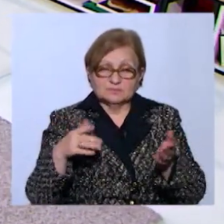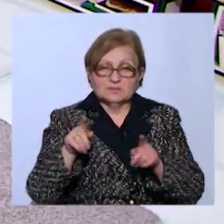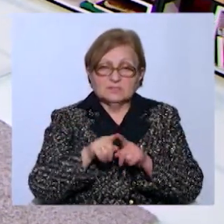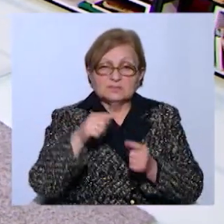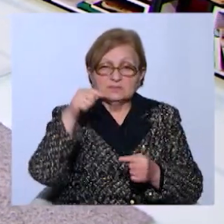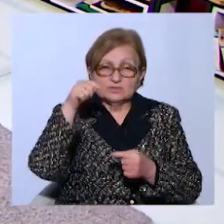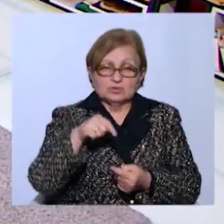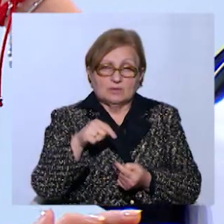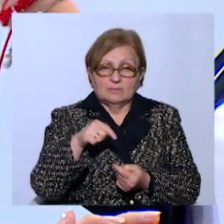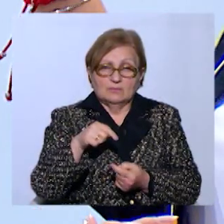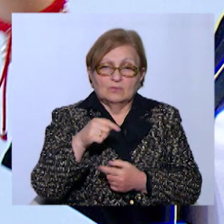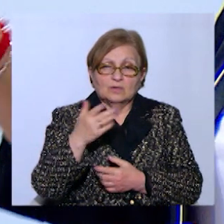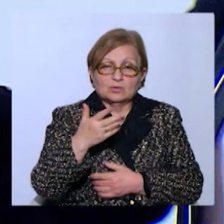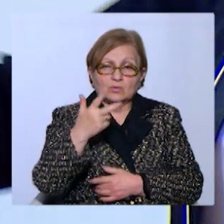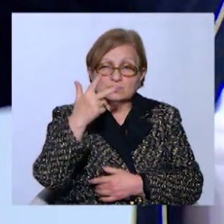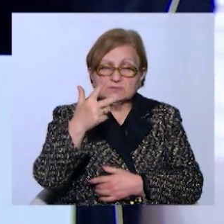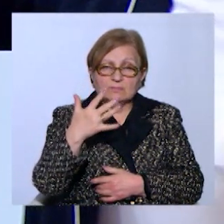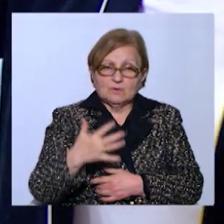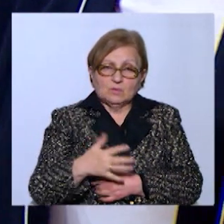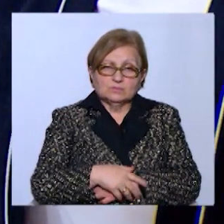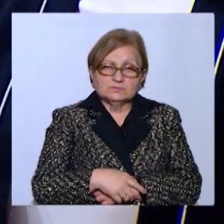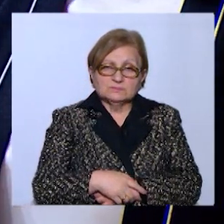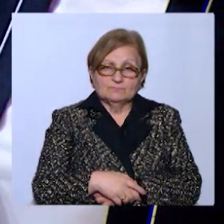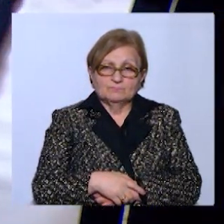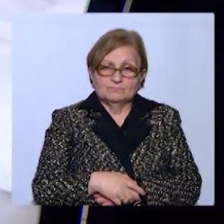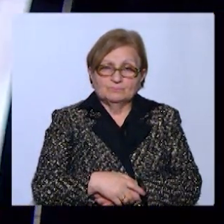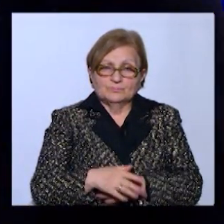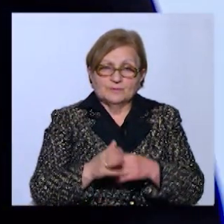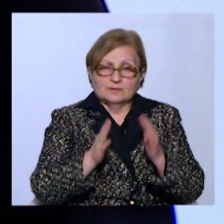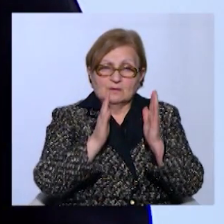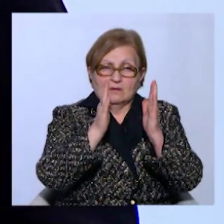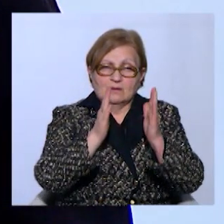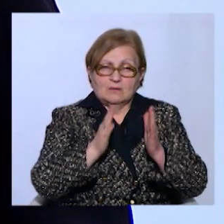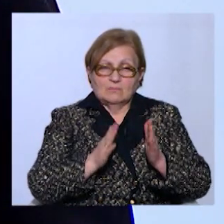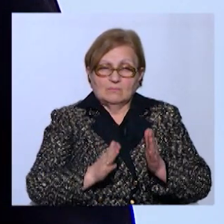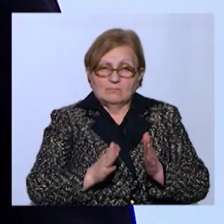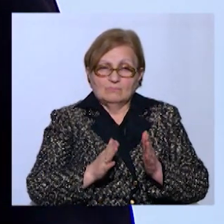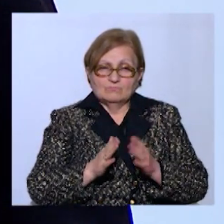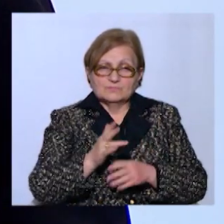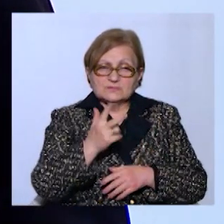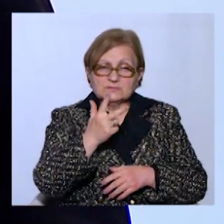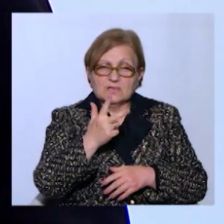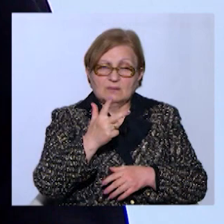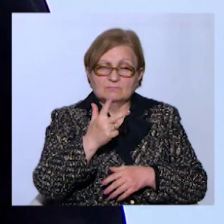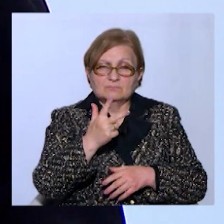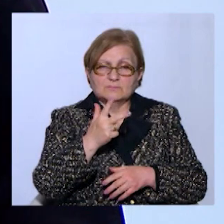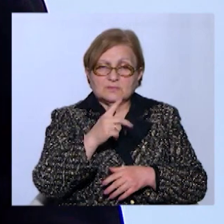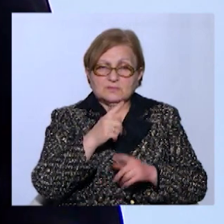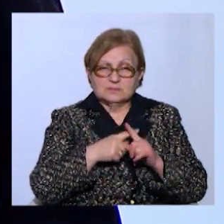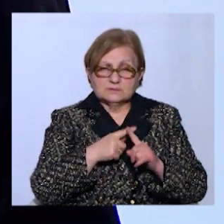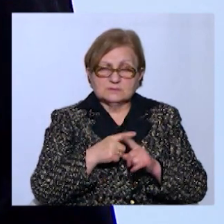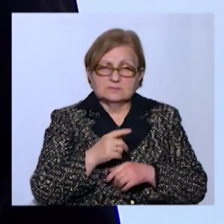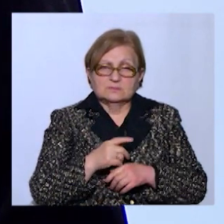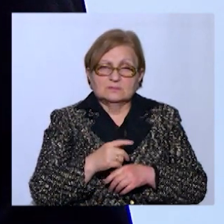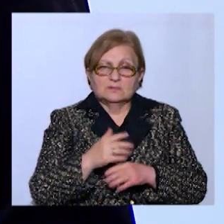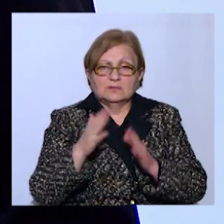ერთმანეთს, როგორც 3-5-ს. ესე იგი პატარა გვერდი აღვნიშნოთ 3x-ით, აი ესე.